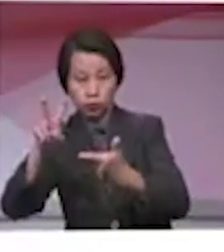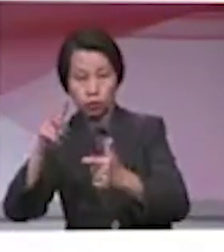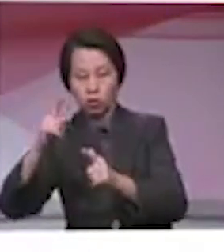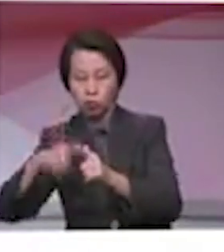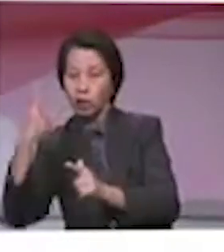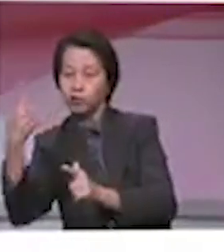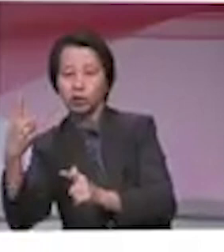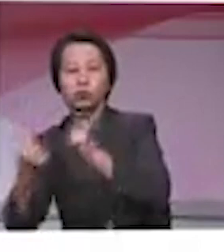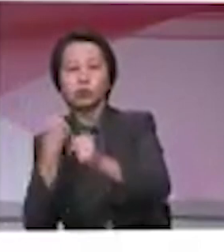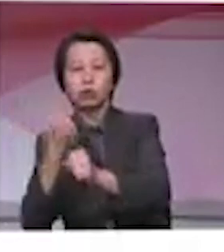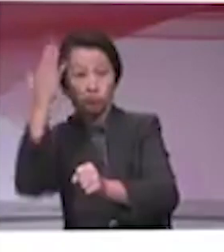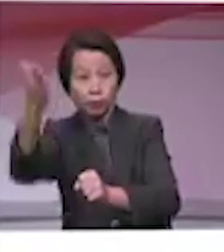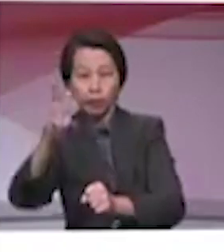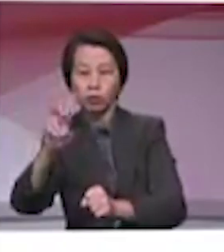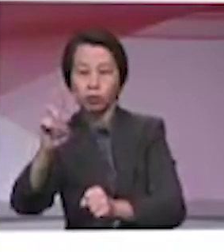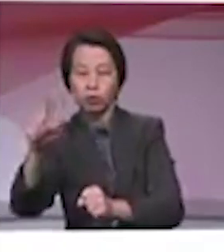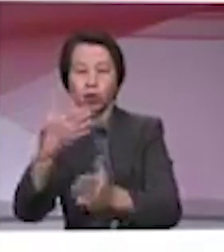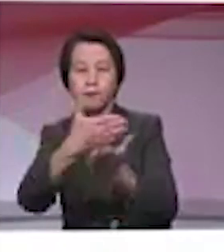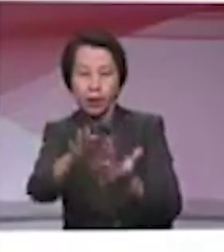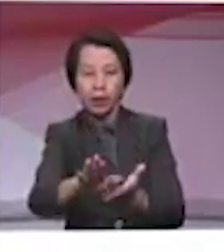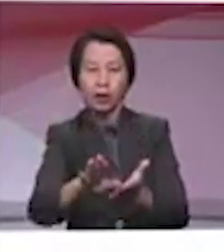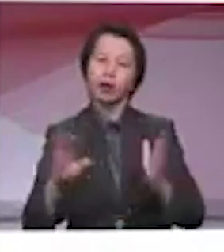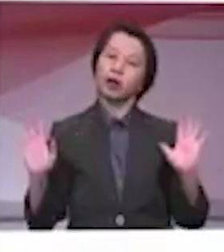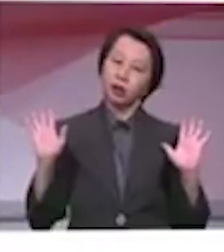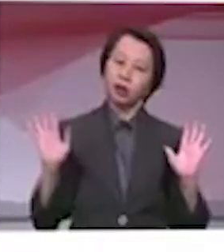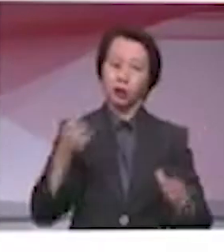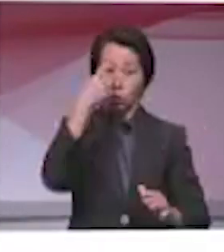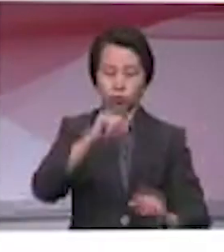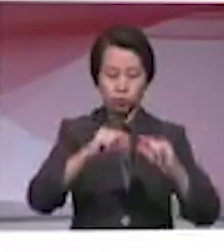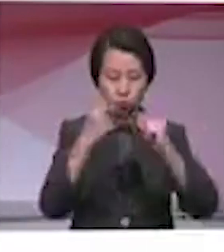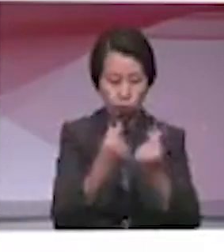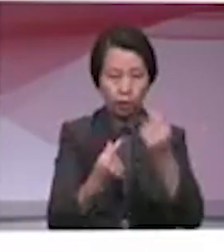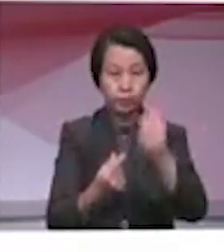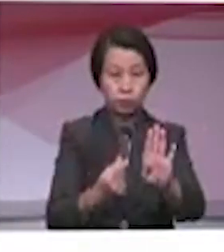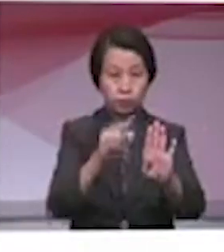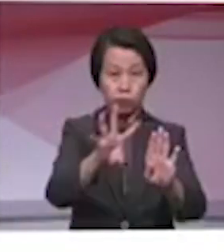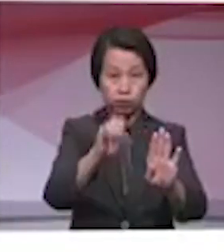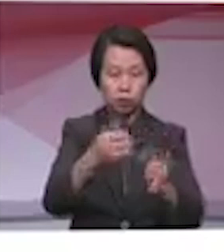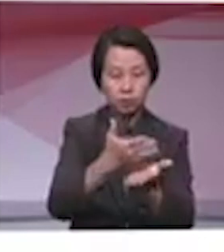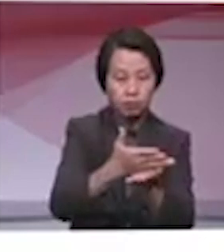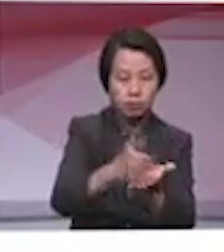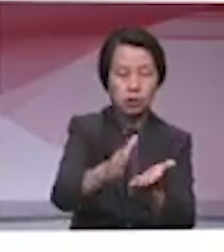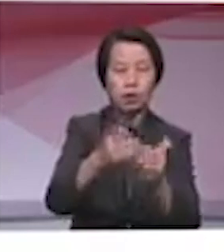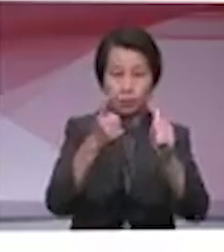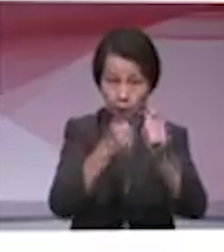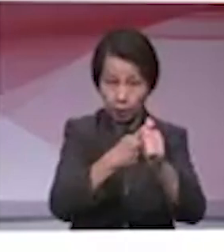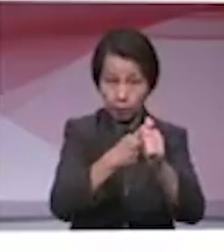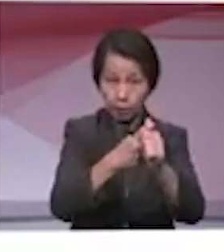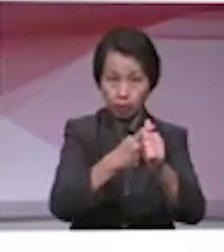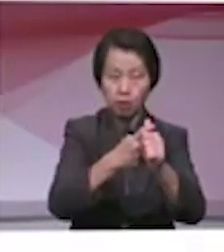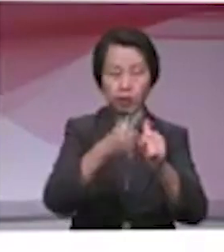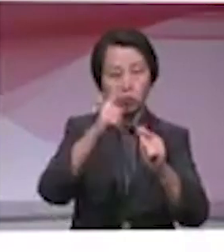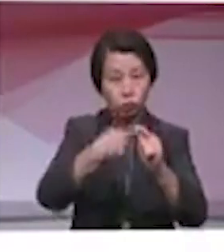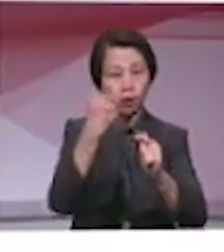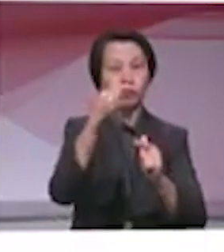Januari 2021. Bagi golongan B40, bayaran ansuran pertama untuk